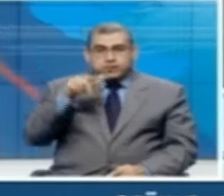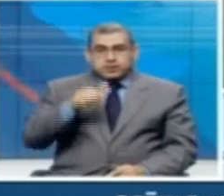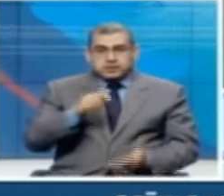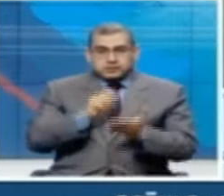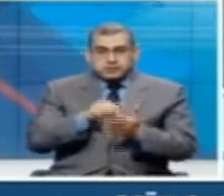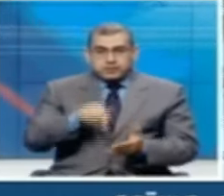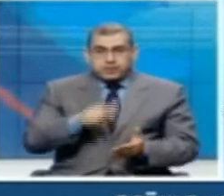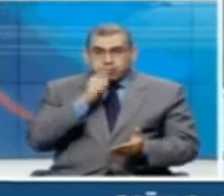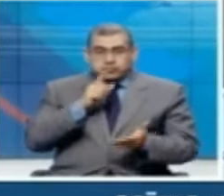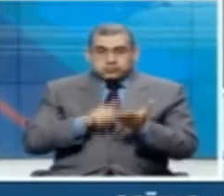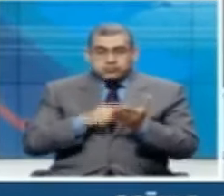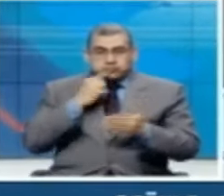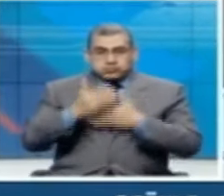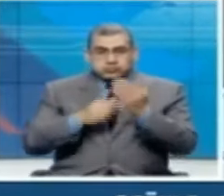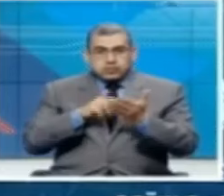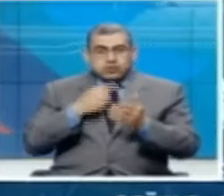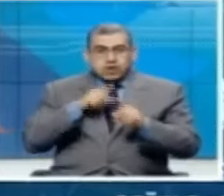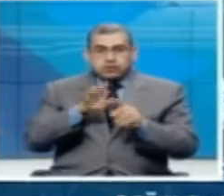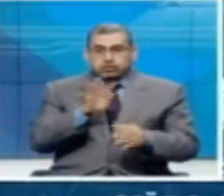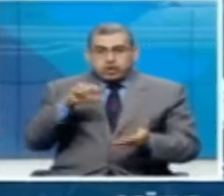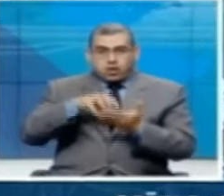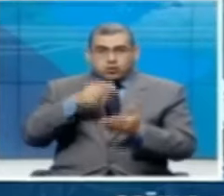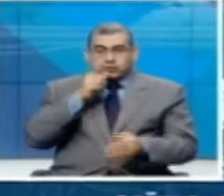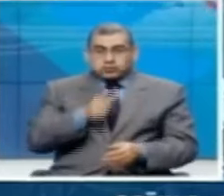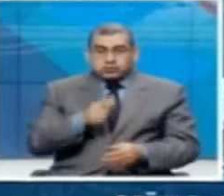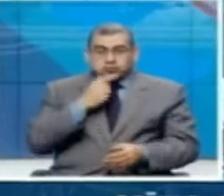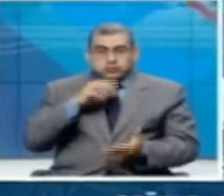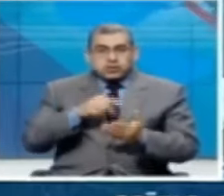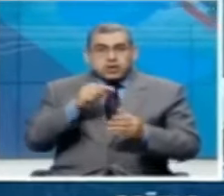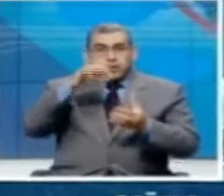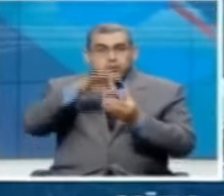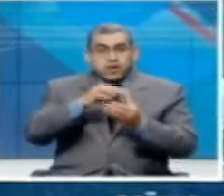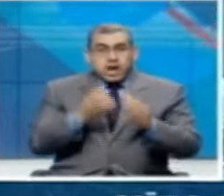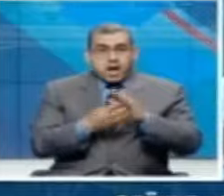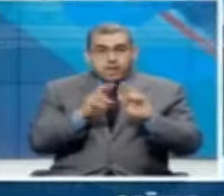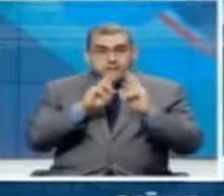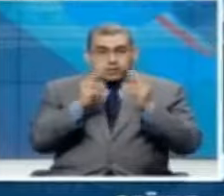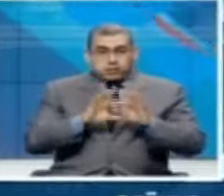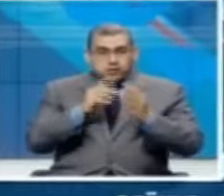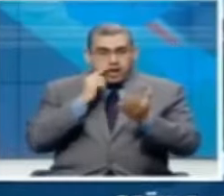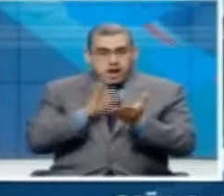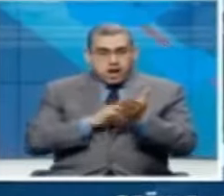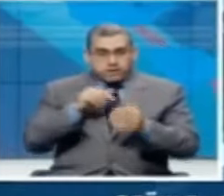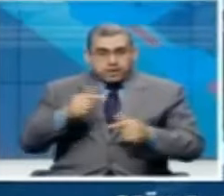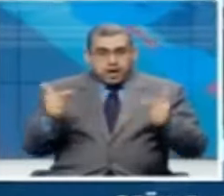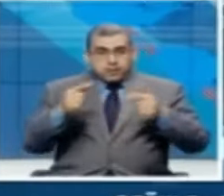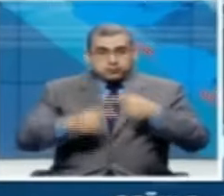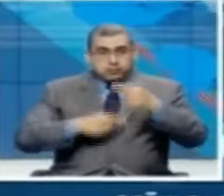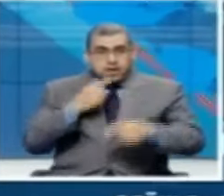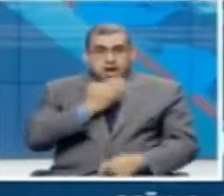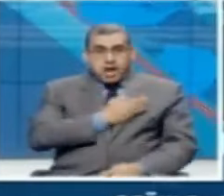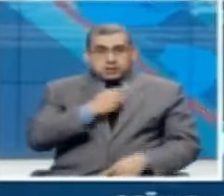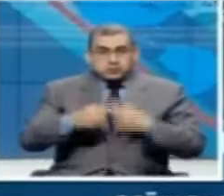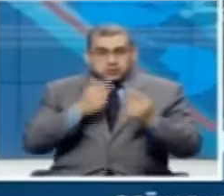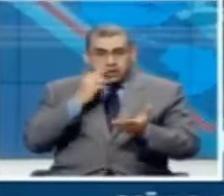4 يونيو 1967 وعاصمتها القدس الشرقية. أكد المندوب الدائم الموريتاني لجامعة الدول العربية على خطورة استمرار الحرب في قطاع غزة على